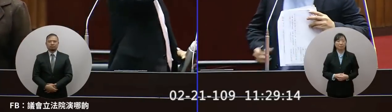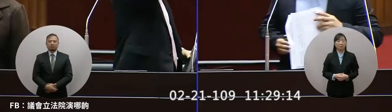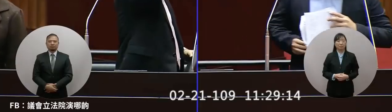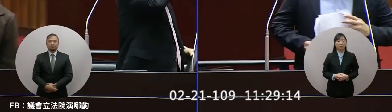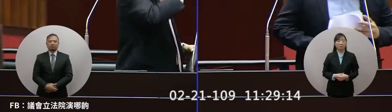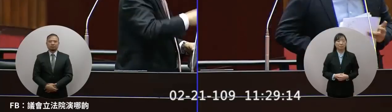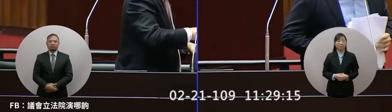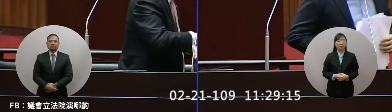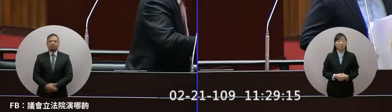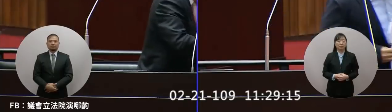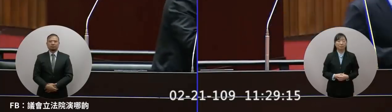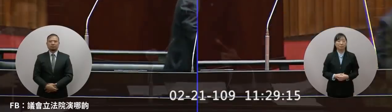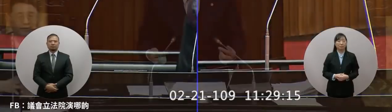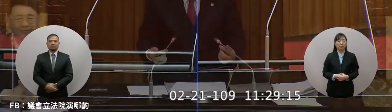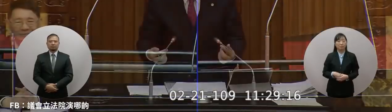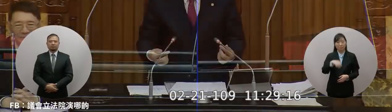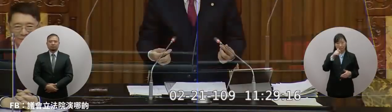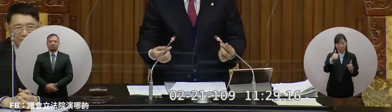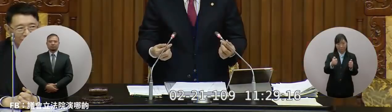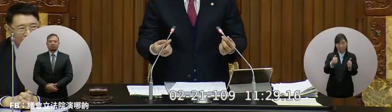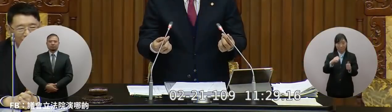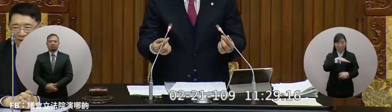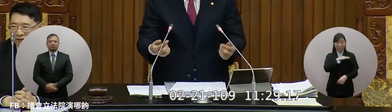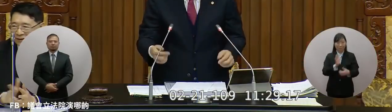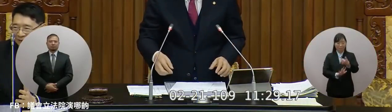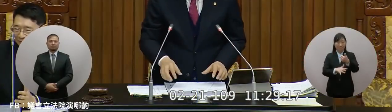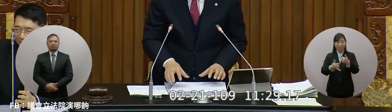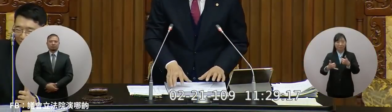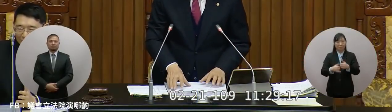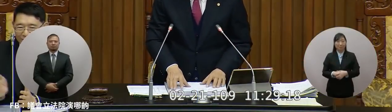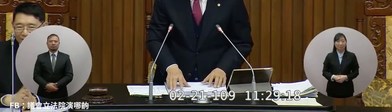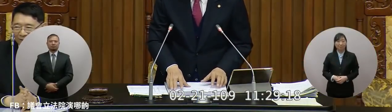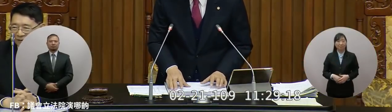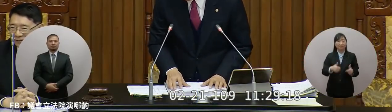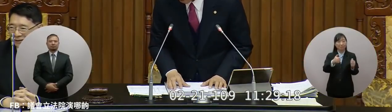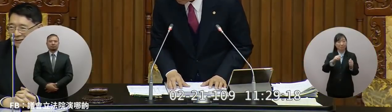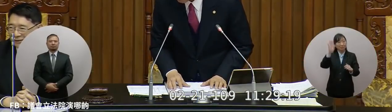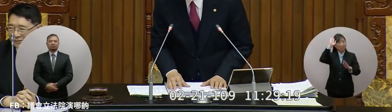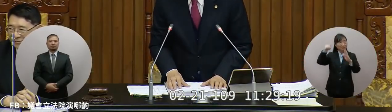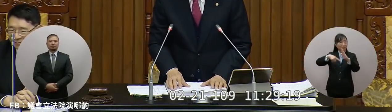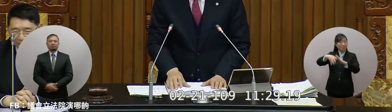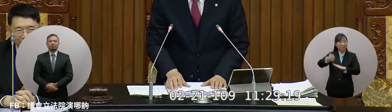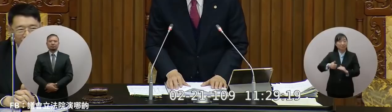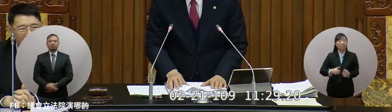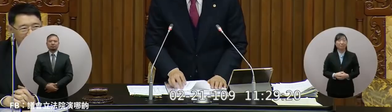好，谢谢邱委员，也谢谢苏院长。